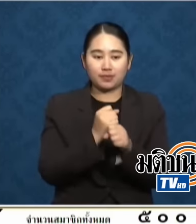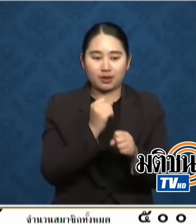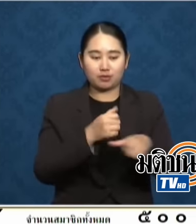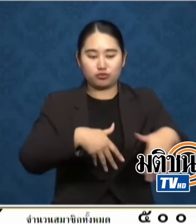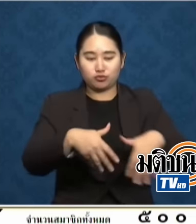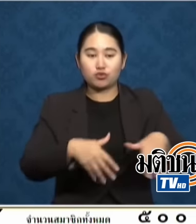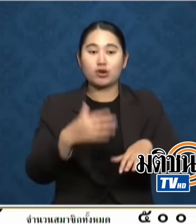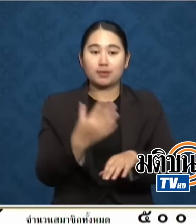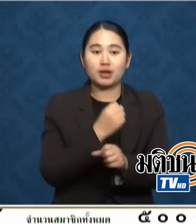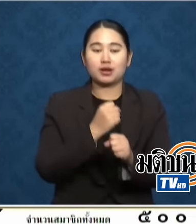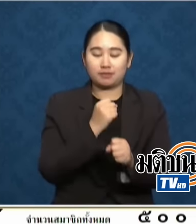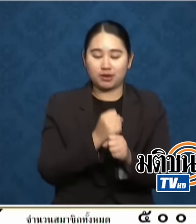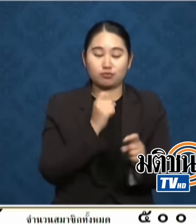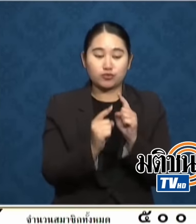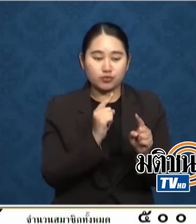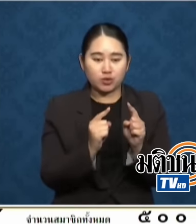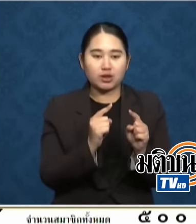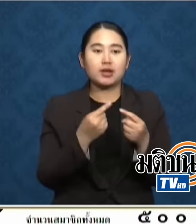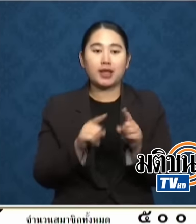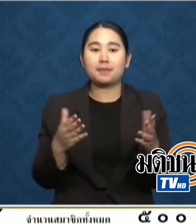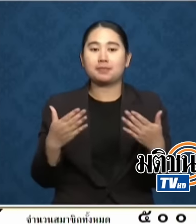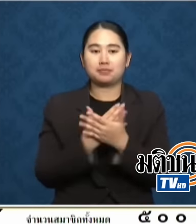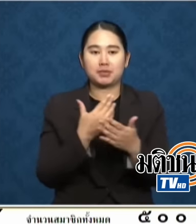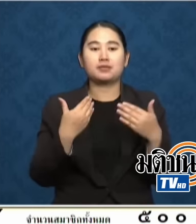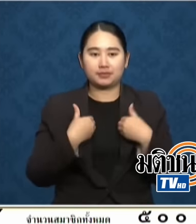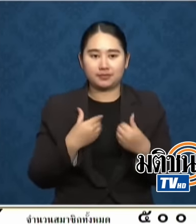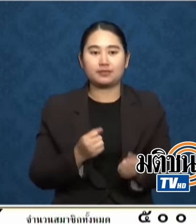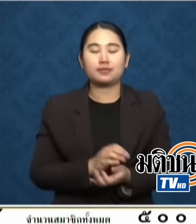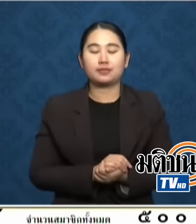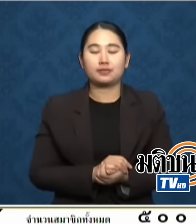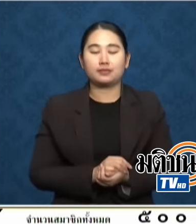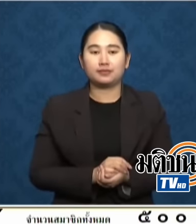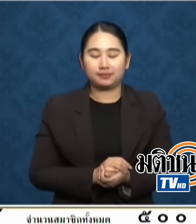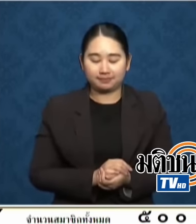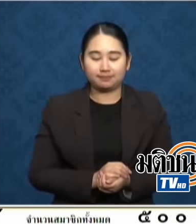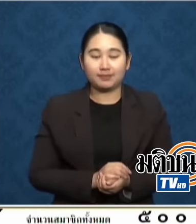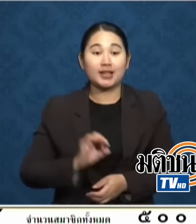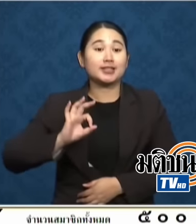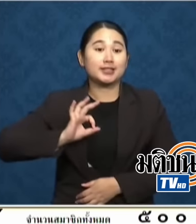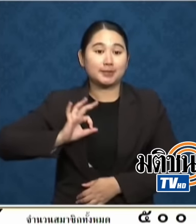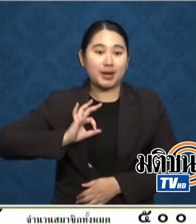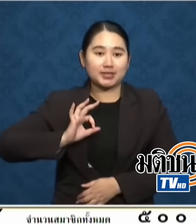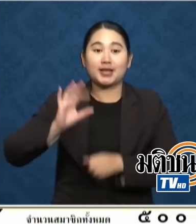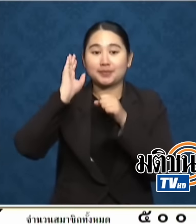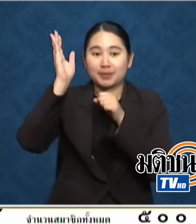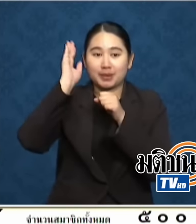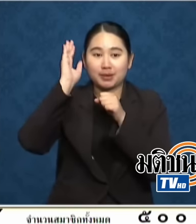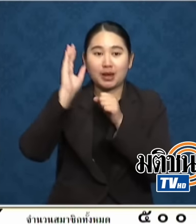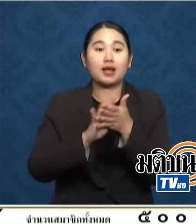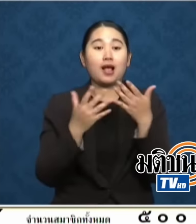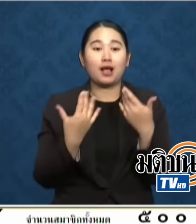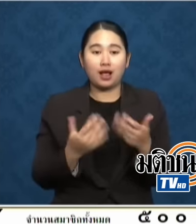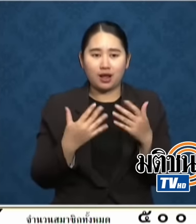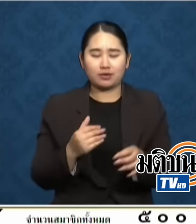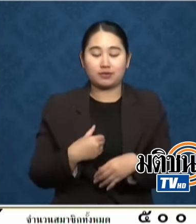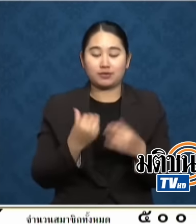ทบาทมากๆและรับฟังประชาชนก็เลยเปลี่ยนไปมีสมาชิกบางท่านได้อภิปรายว่า